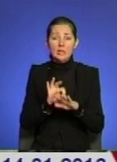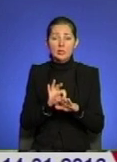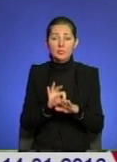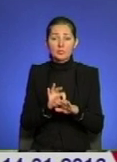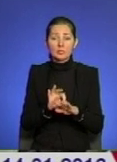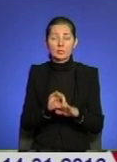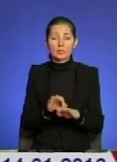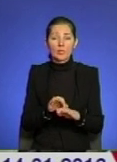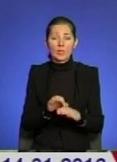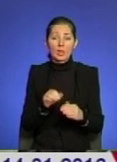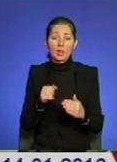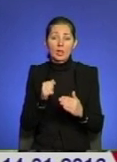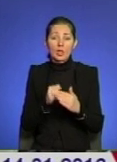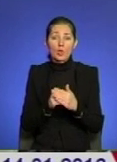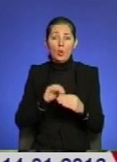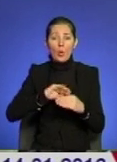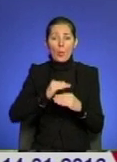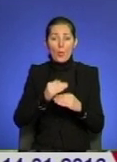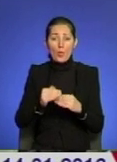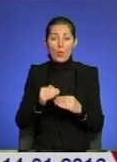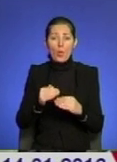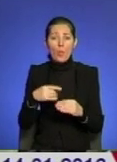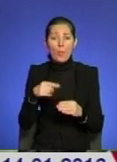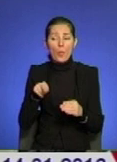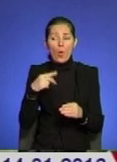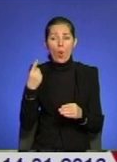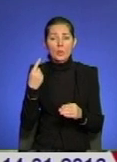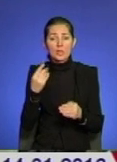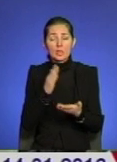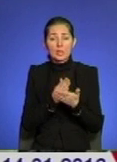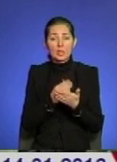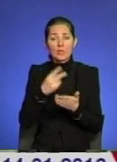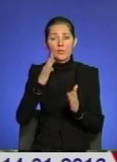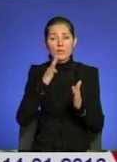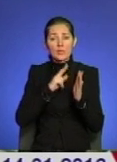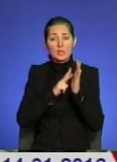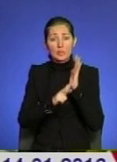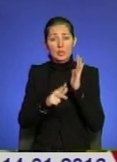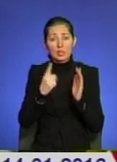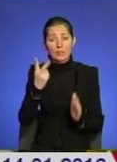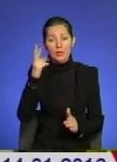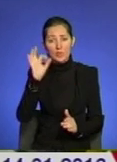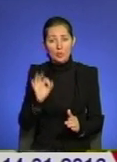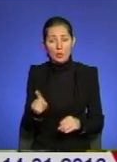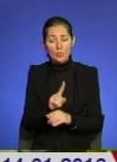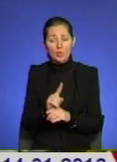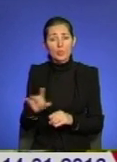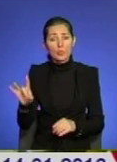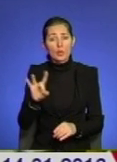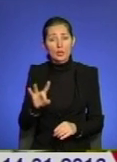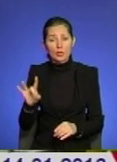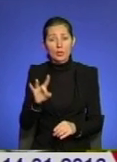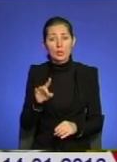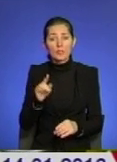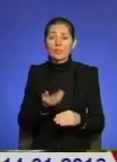Захворюваність до порогу по області складає 82%. По Тернопільському району